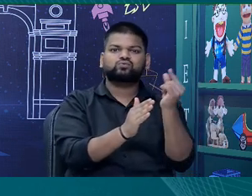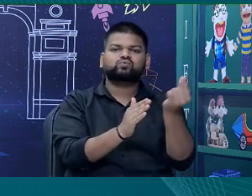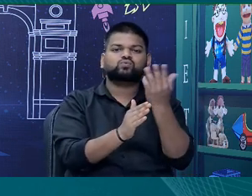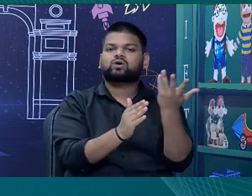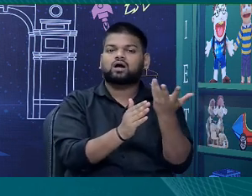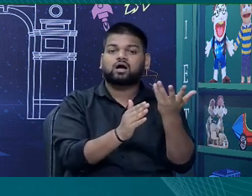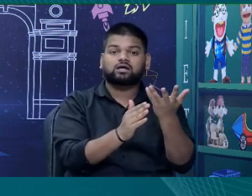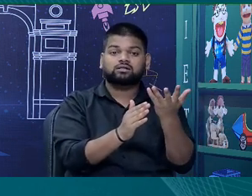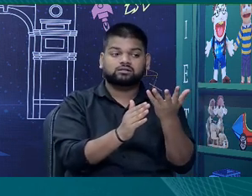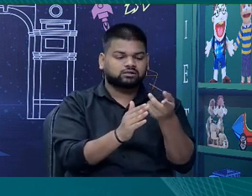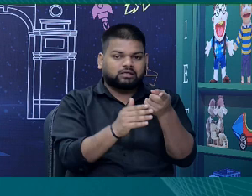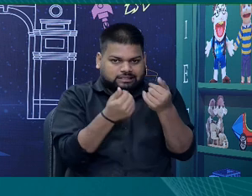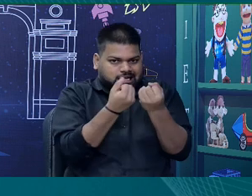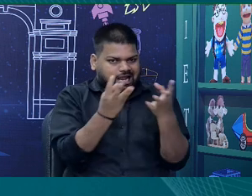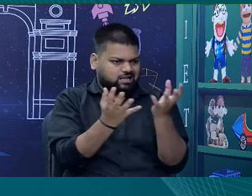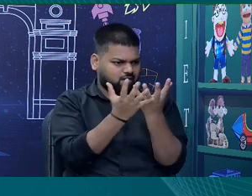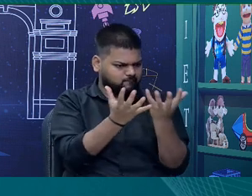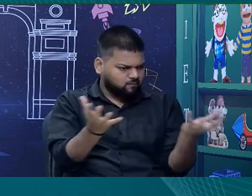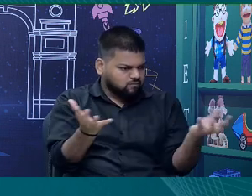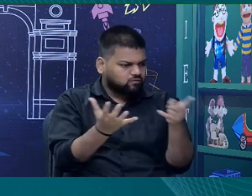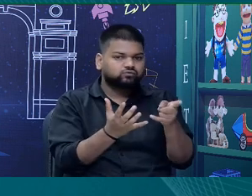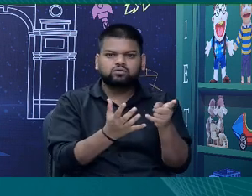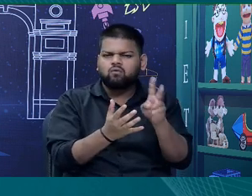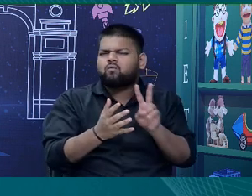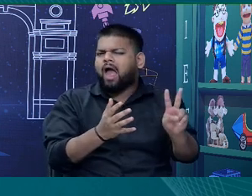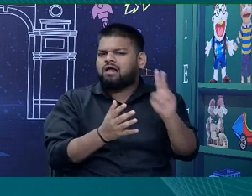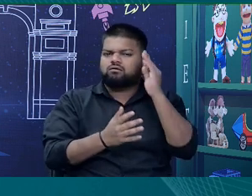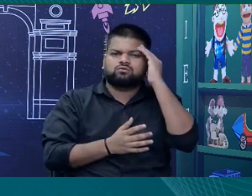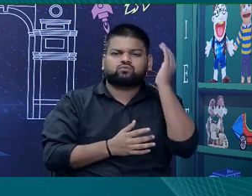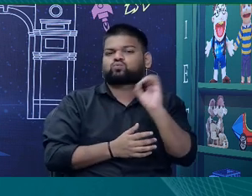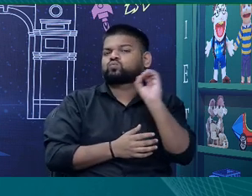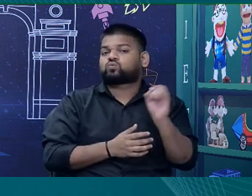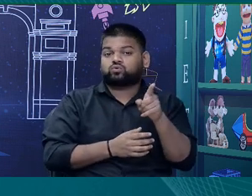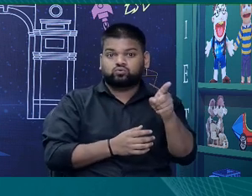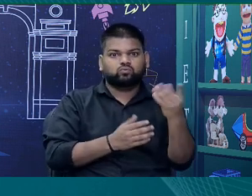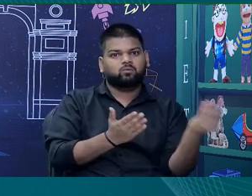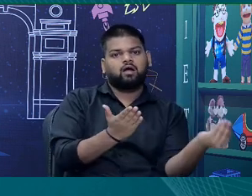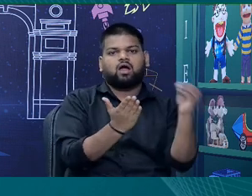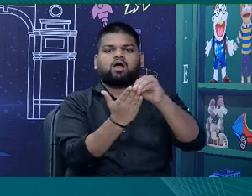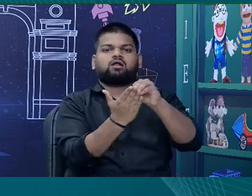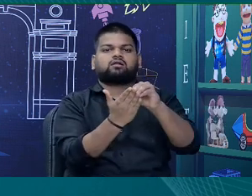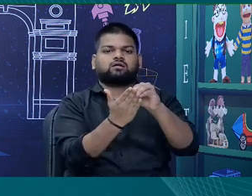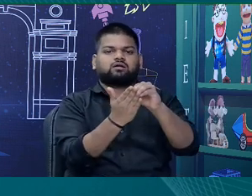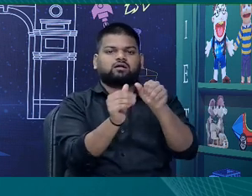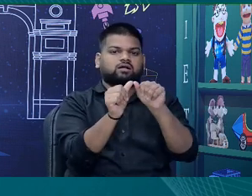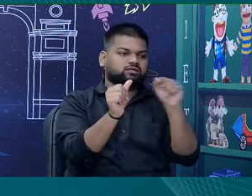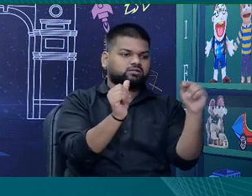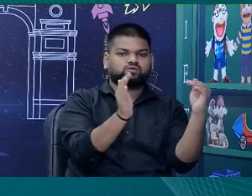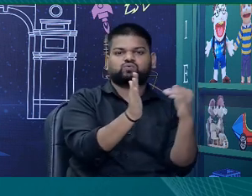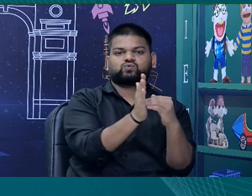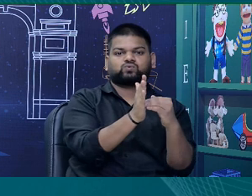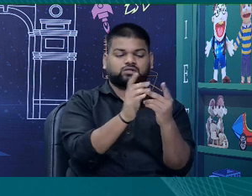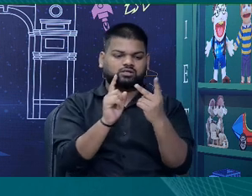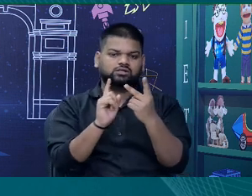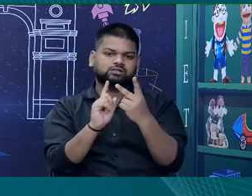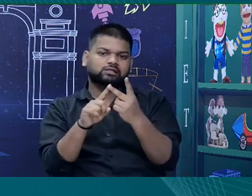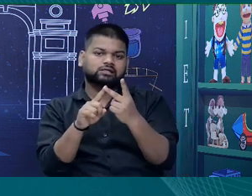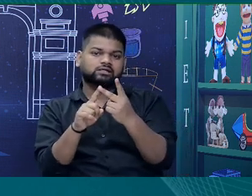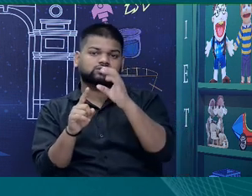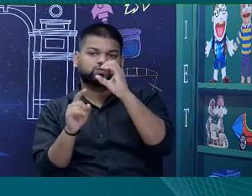एग्जांपल आपकी जो अल्फाबेट्स हैं ए बी सी एक्स ए और स अब कांस्टेंस क्या होते हैं